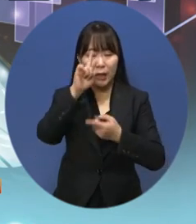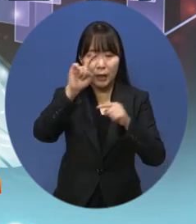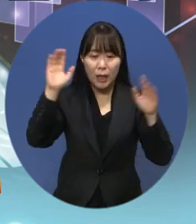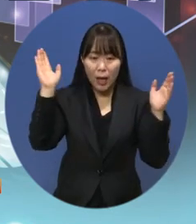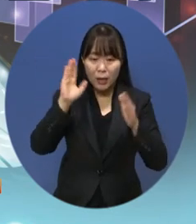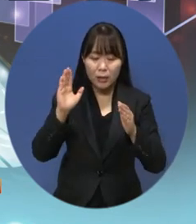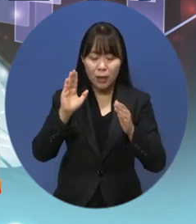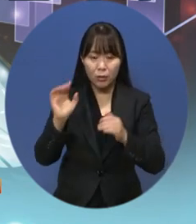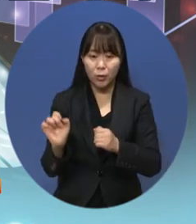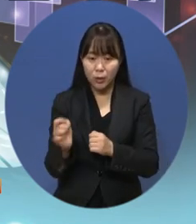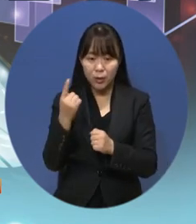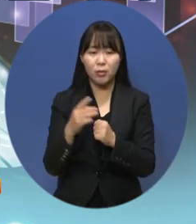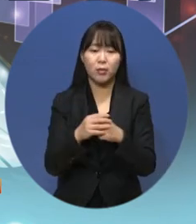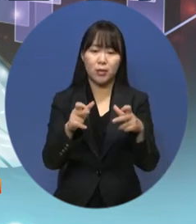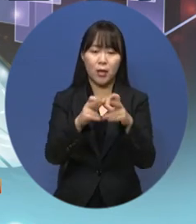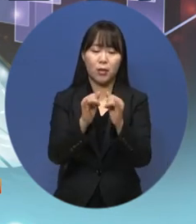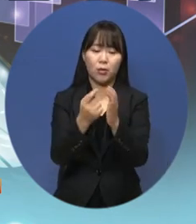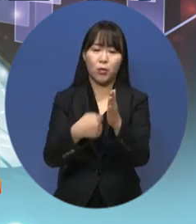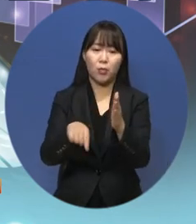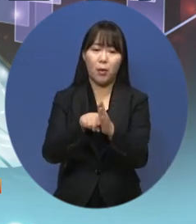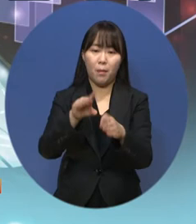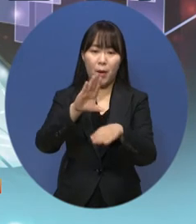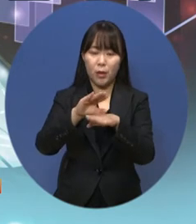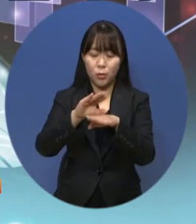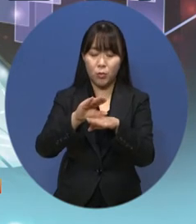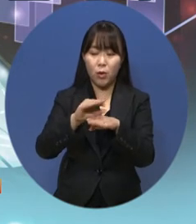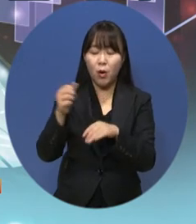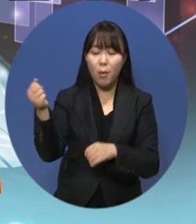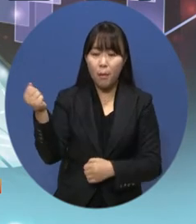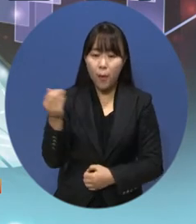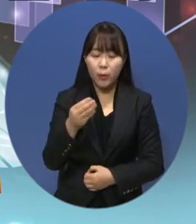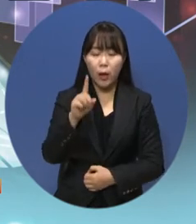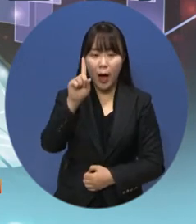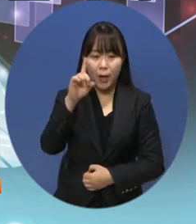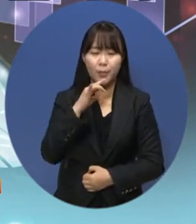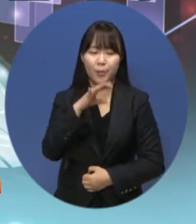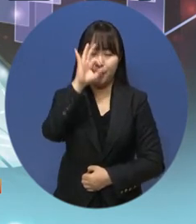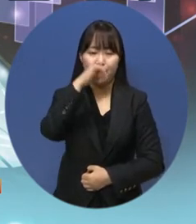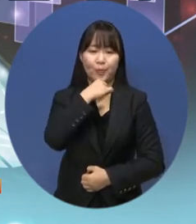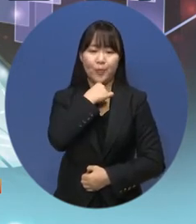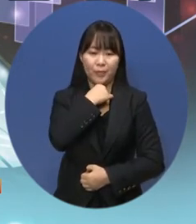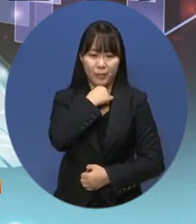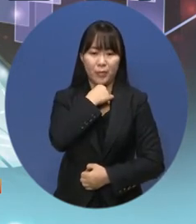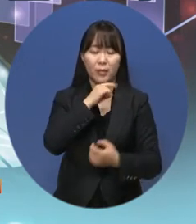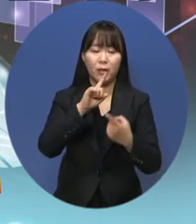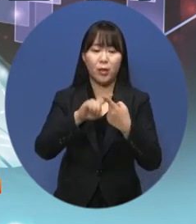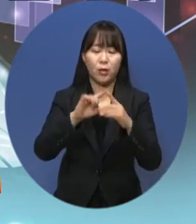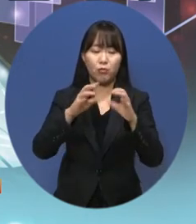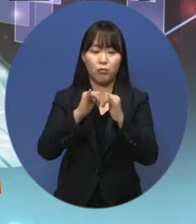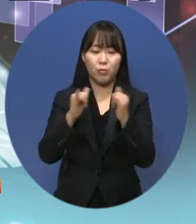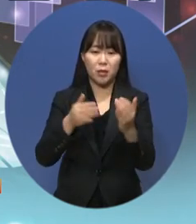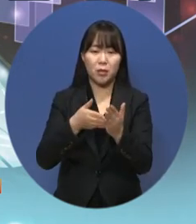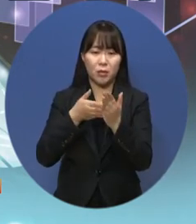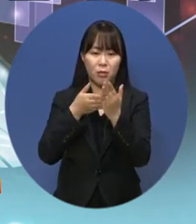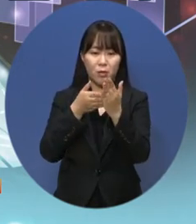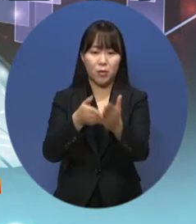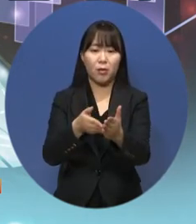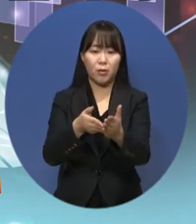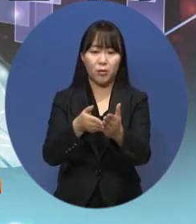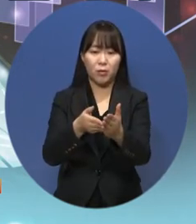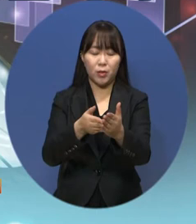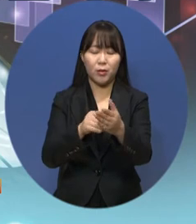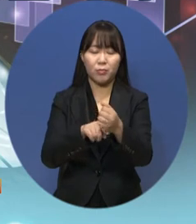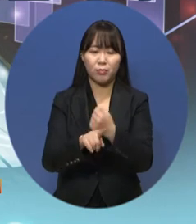의해 장애인 오리 간 방송을 같은 포노 로 보고 싶다는 국민 청 어릴 책이 하는